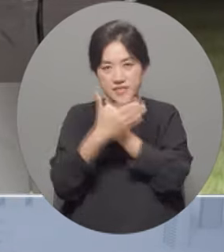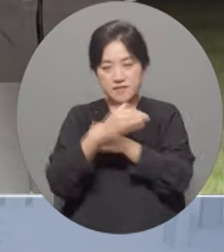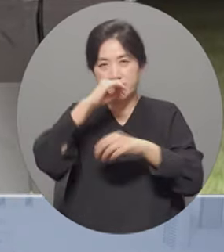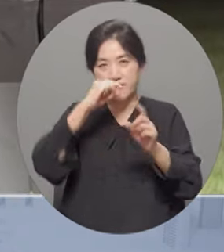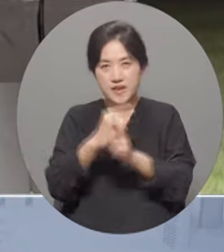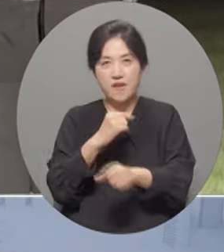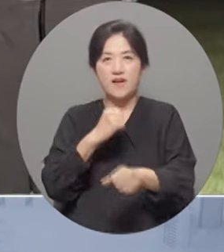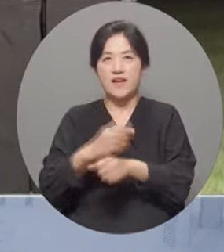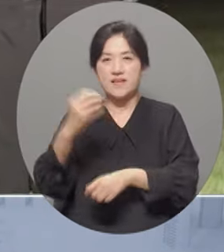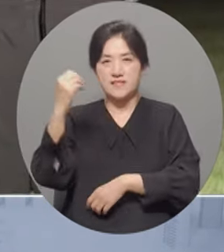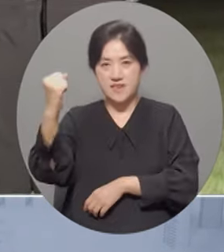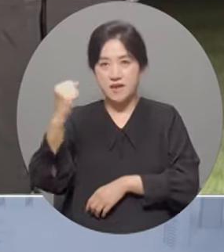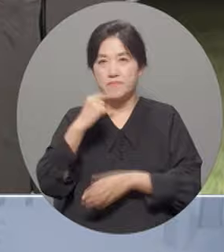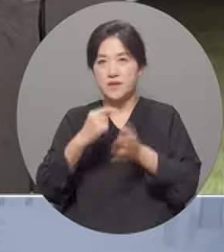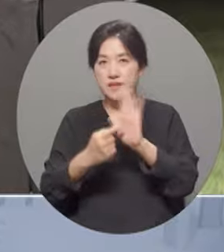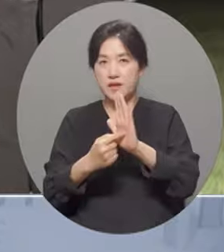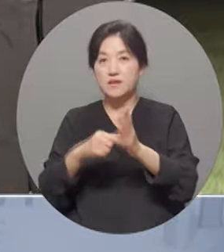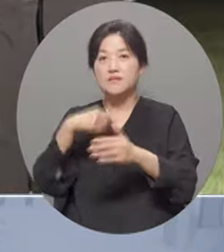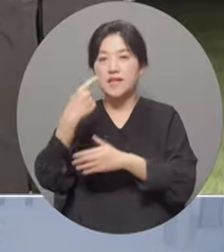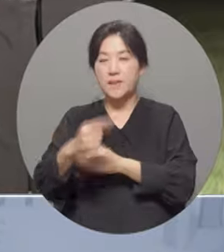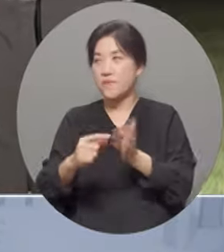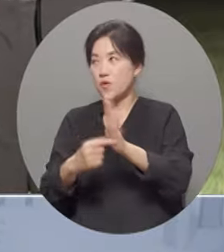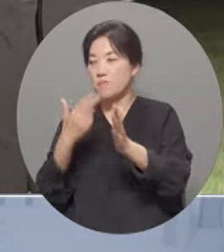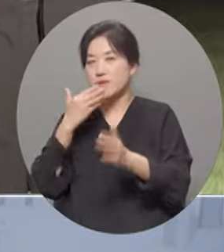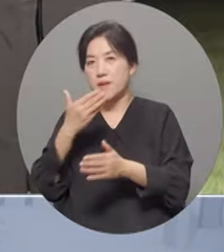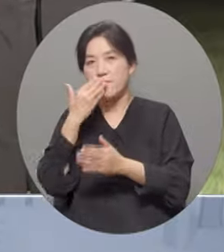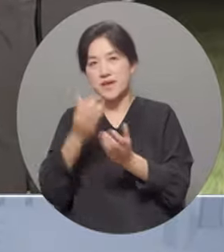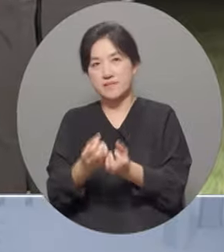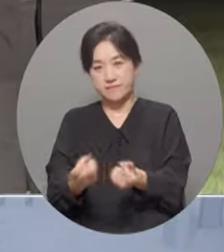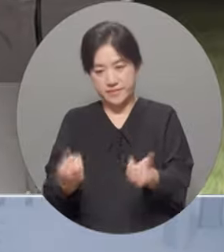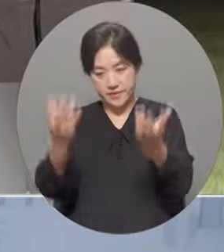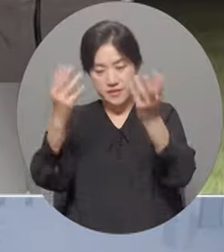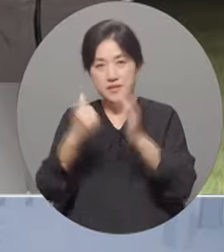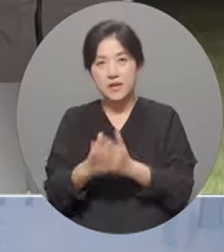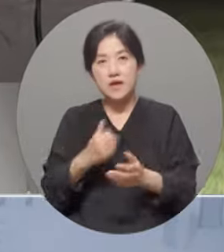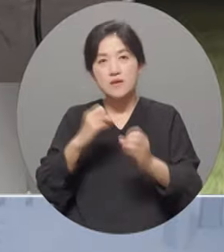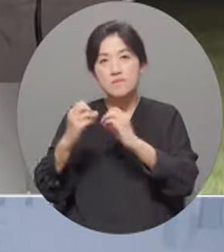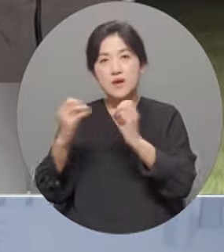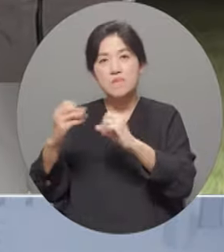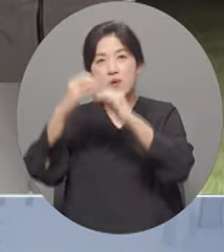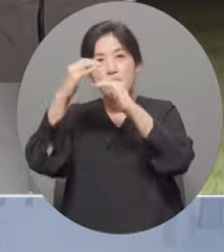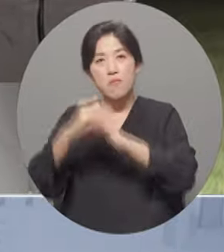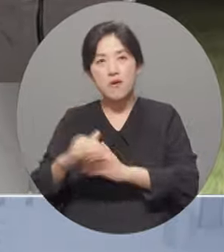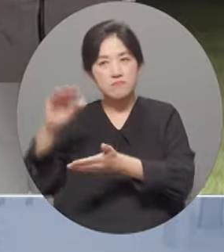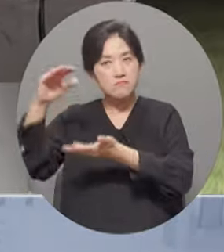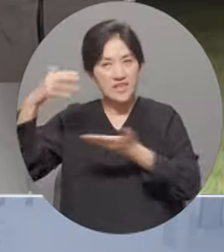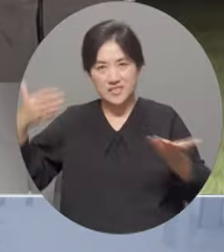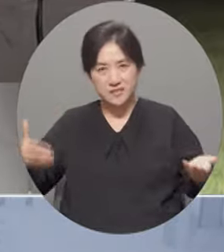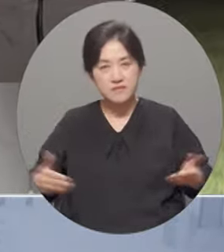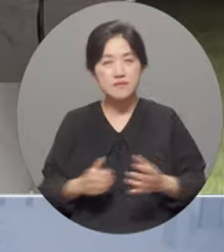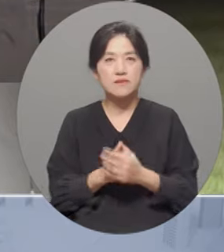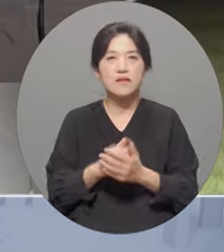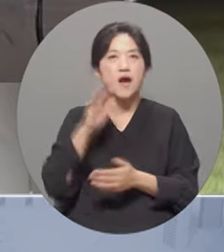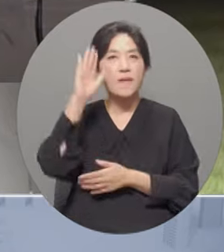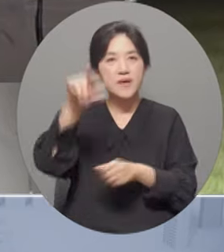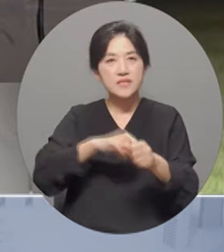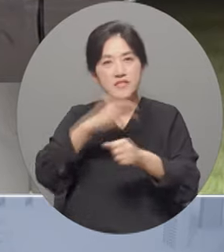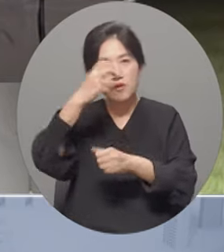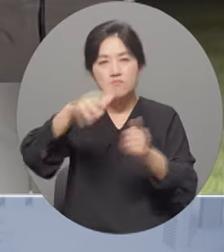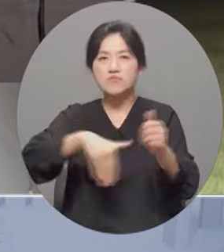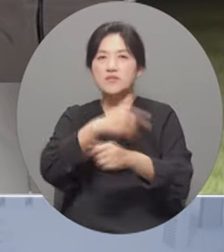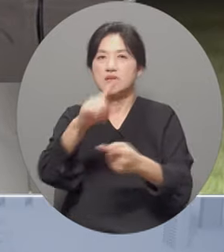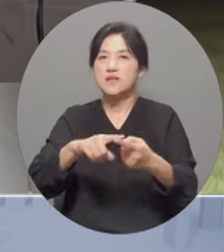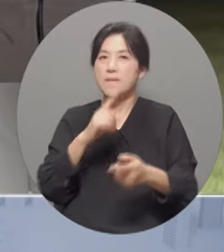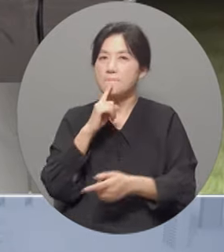개혁하자고 말했습니다. 이후 이어진 비공개 만찬에서는 어떤 대화가 오갔는지 알려지지 않고 있는데요. 향후 특검 전국에 대한